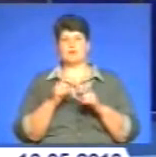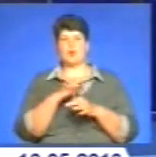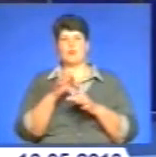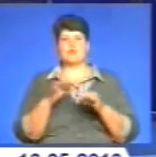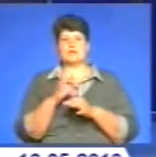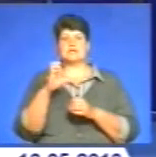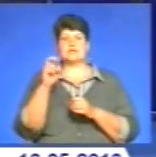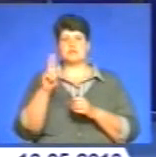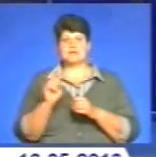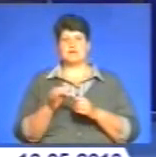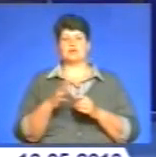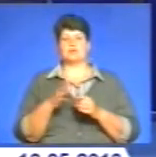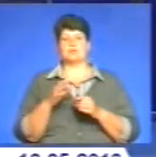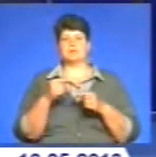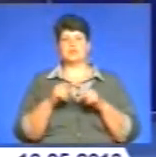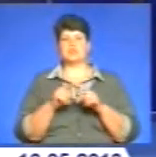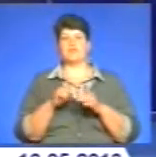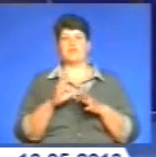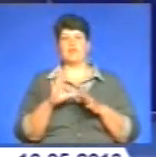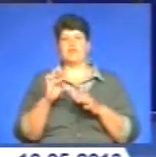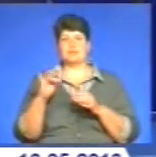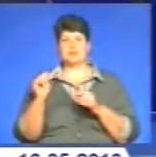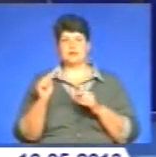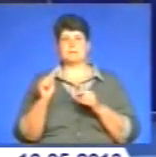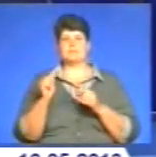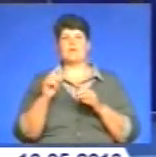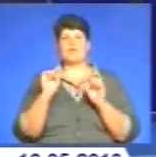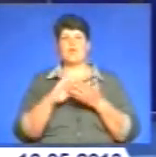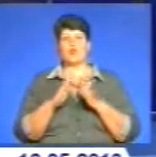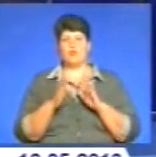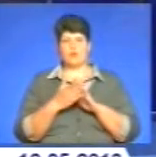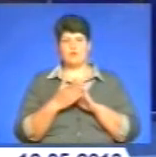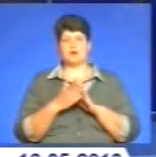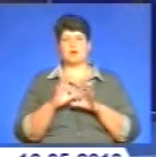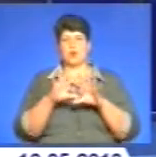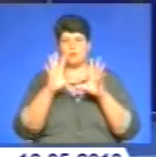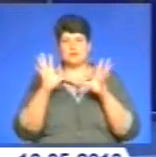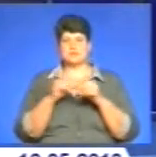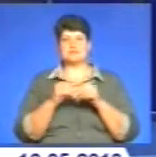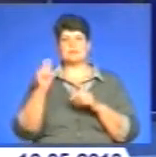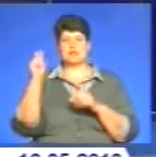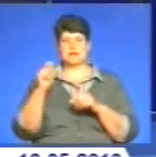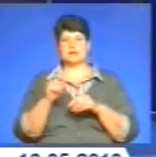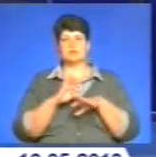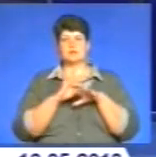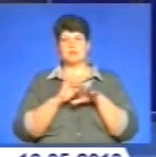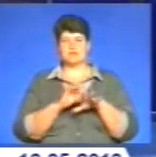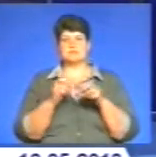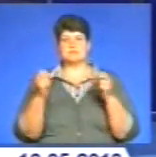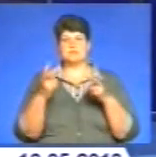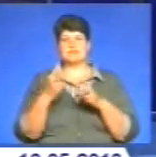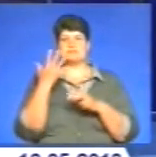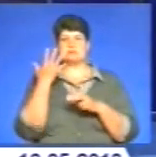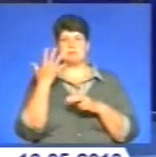соціально-психологічні виміри професійної майстерності особистості в умовах глобалізації приїхали провідні фахівці галузі з